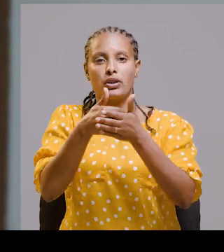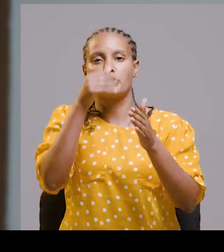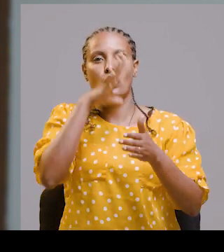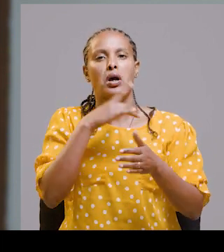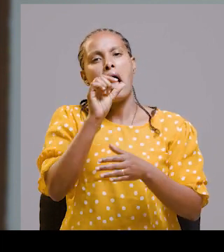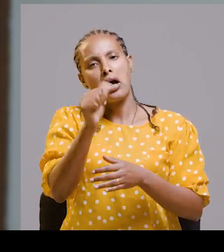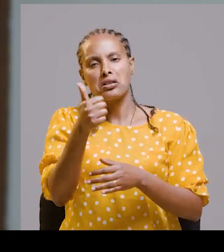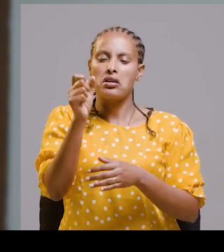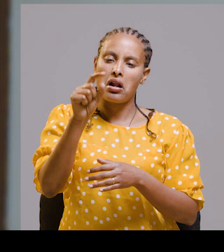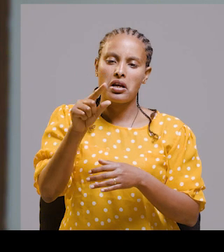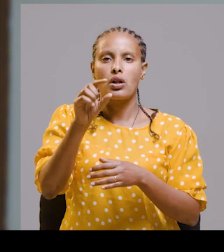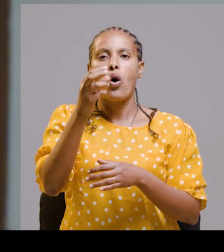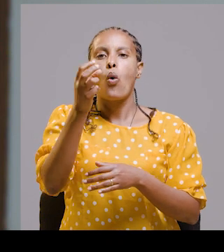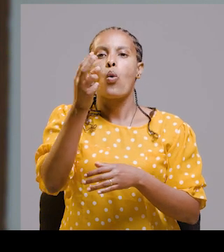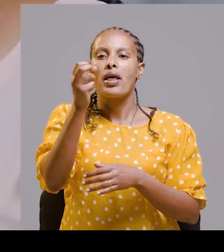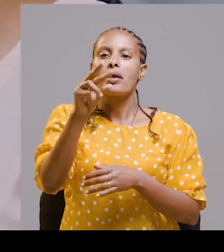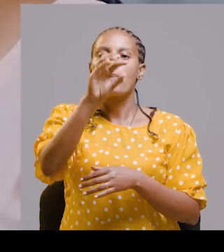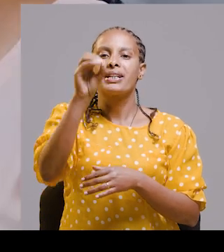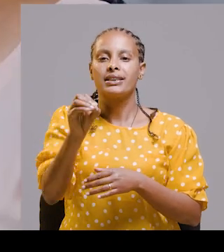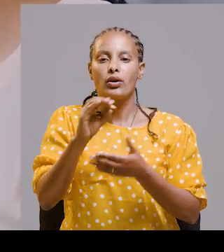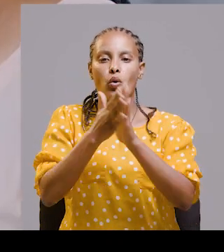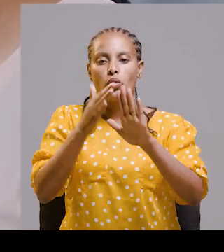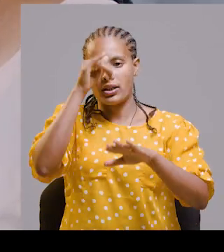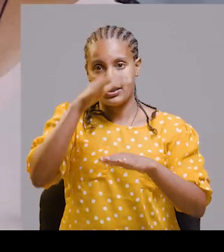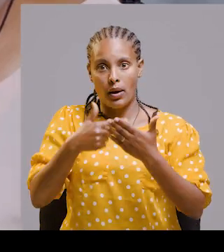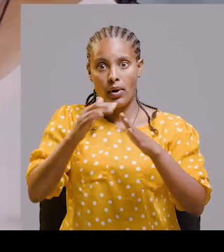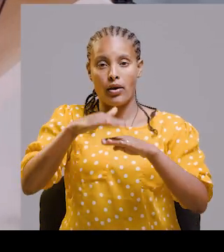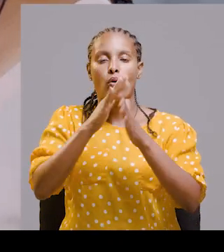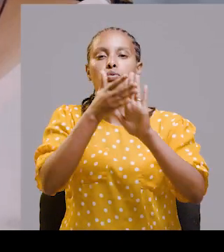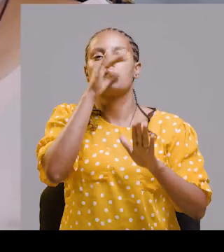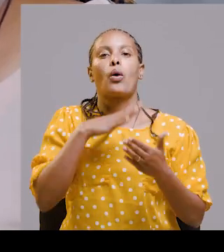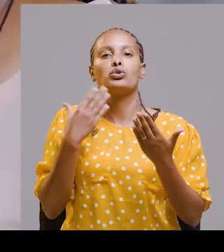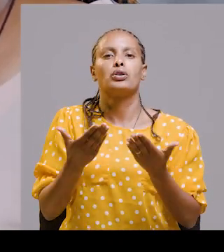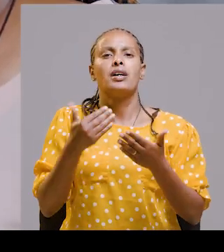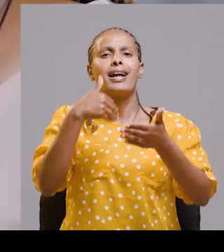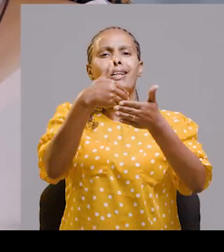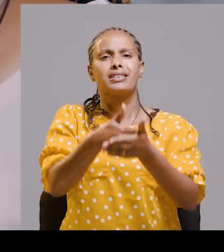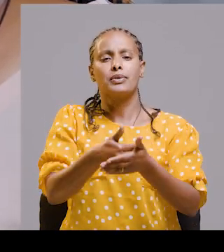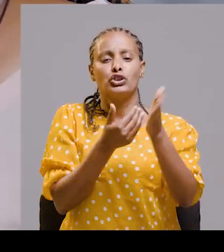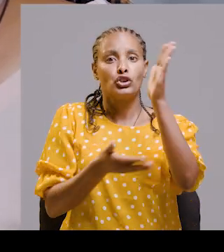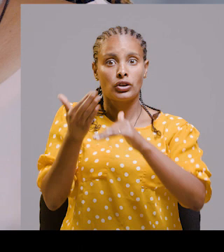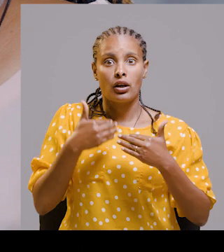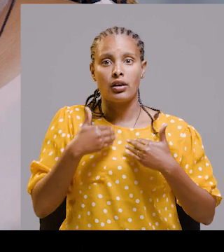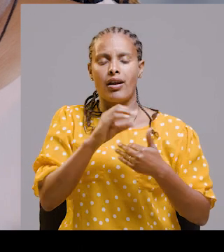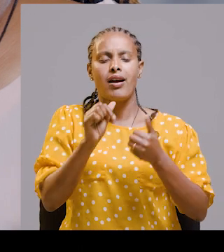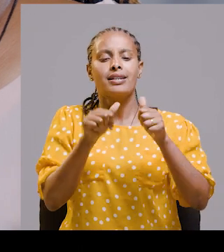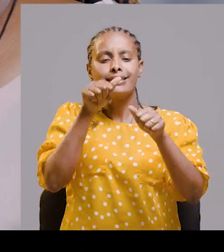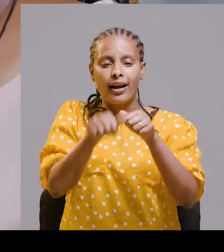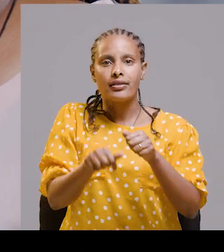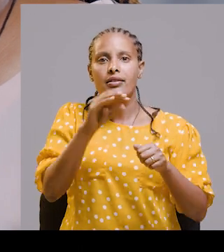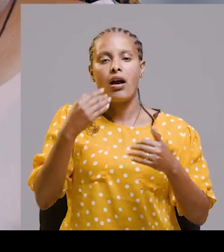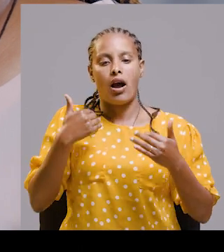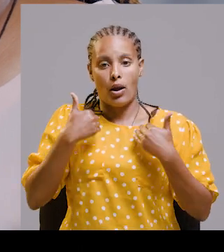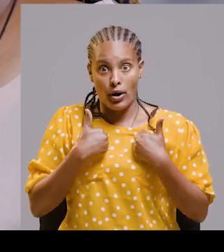ከደረሰባቸው ሰዎች ውስጥ እንበል 10 11 12% የሚሆኑ ሰዎች ወይም ከዛ በላይ የሚሆኑ ሰዎች ደግሞ